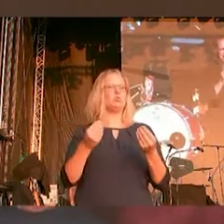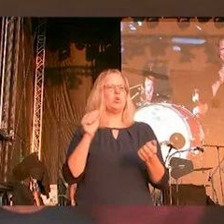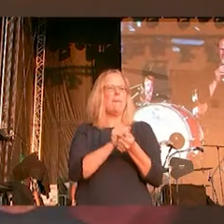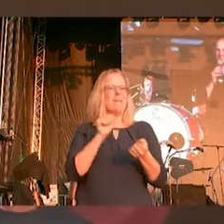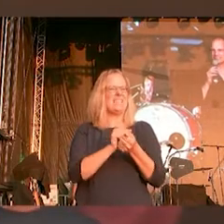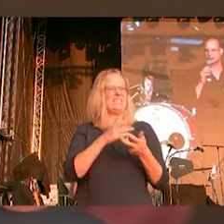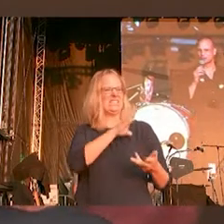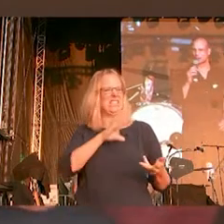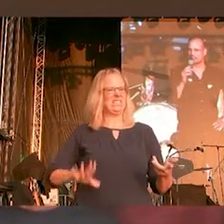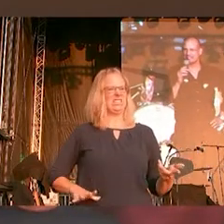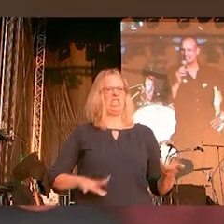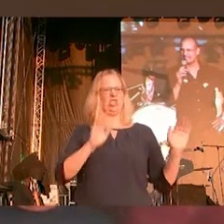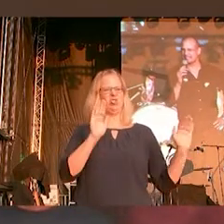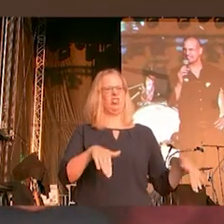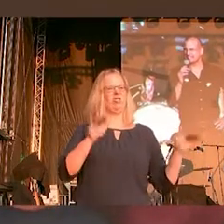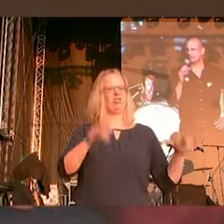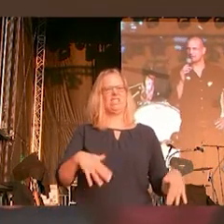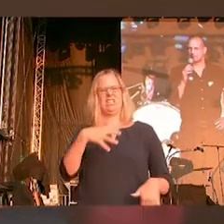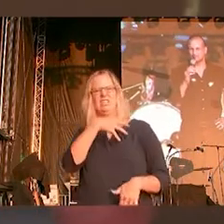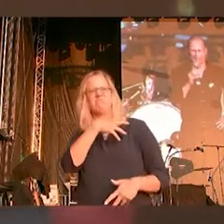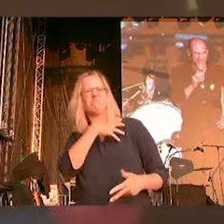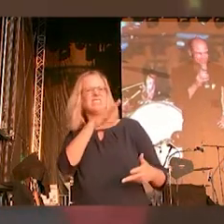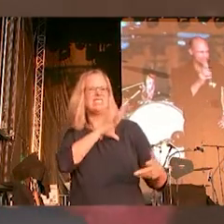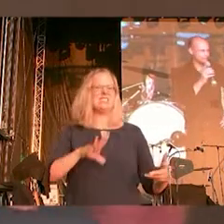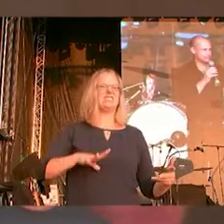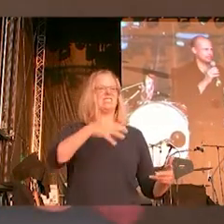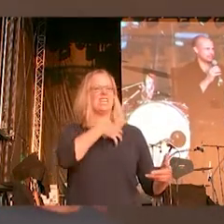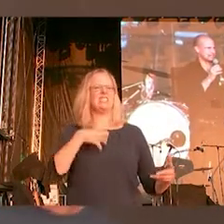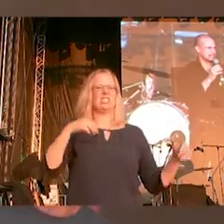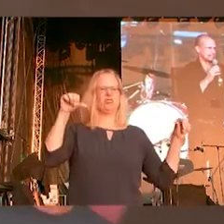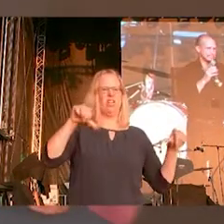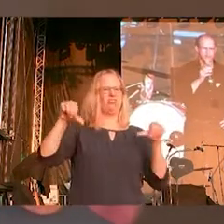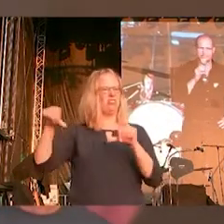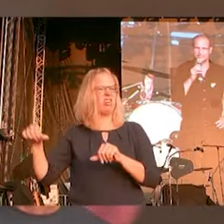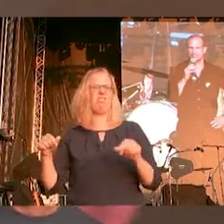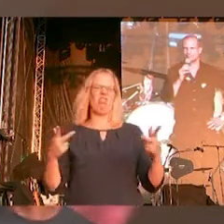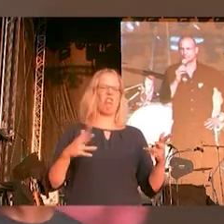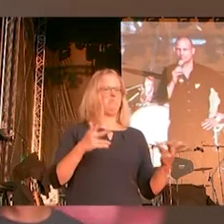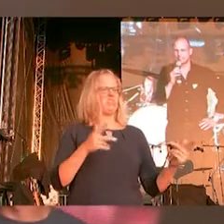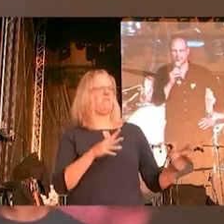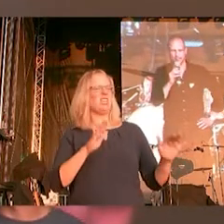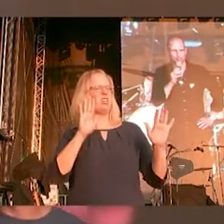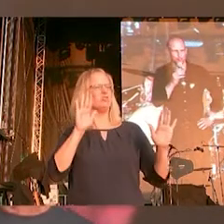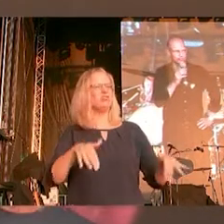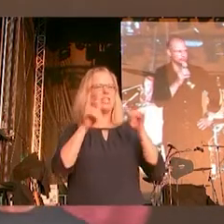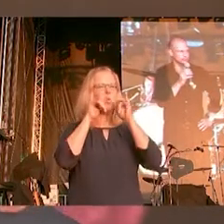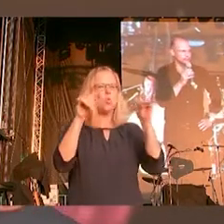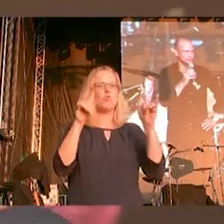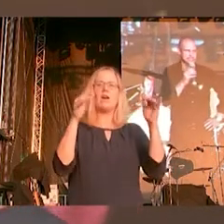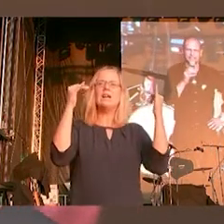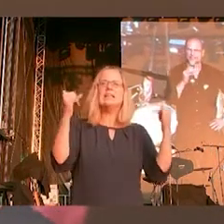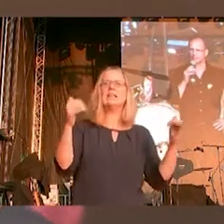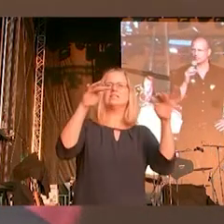mitklang, als Neu-Dresdner bin ich begeistert von der Vielfalt dieser Stadt, auch heute von